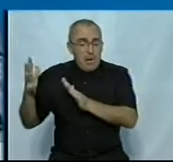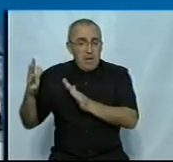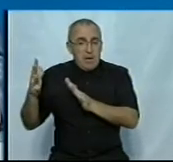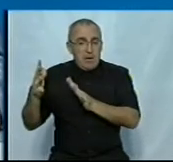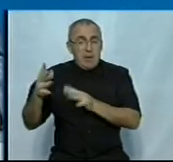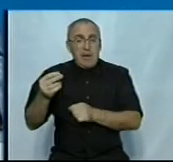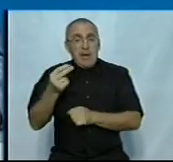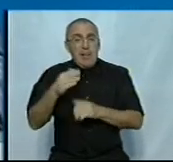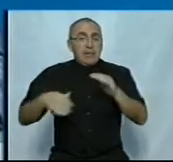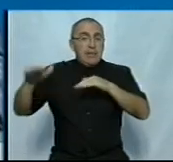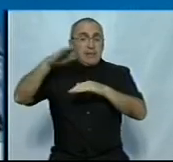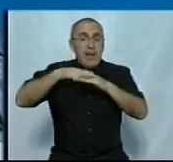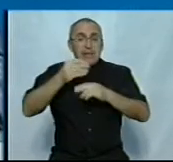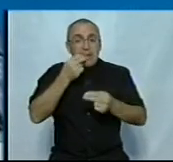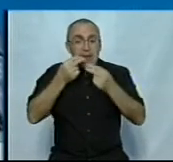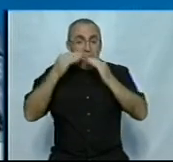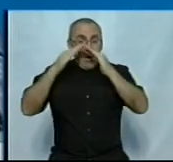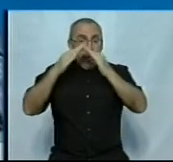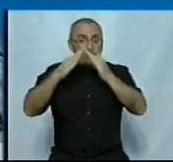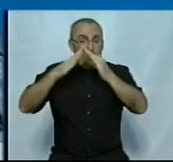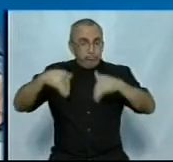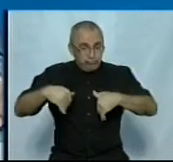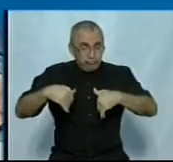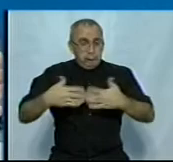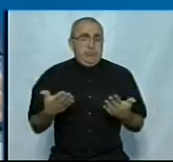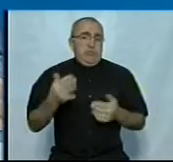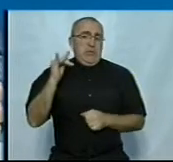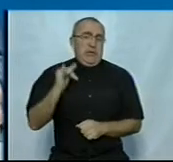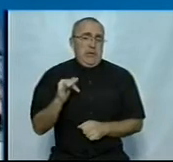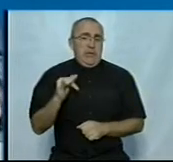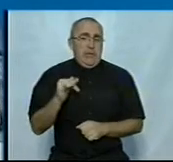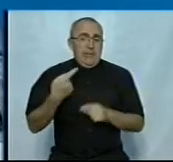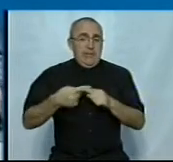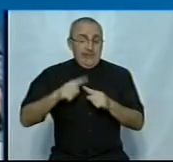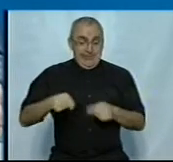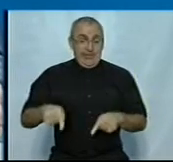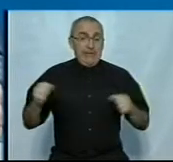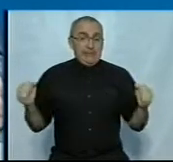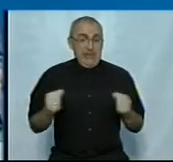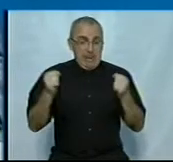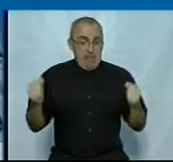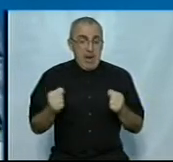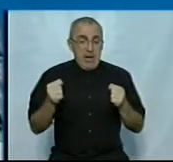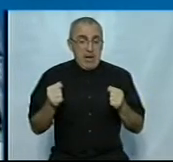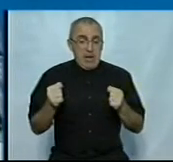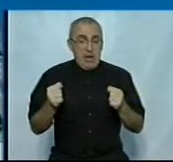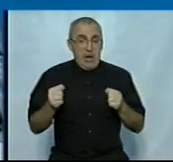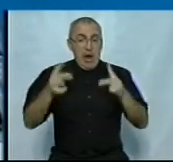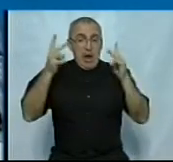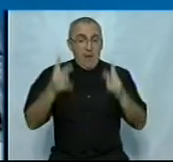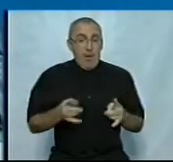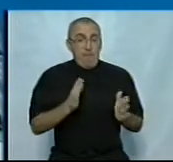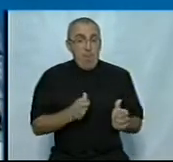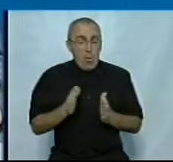над їдальнею криша обвалилася. І цієї зими ми в аварійному